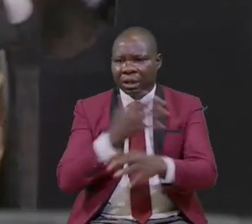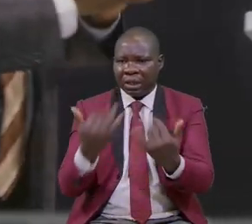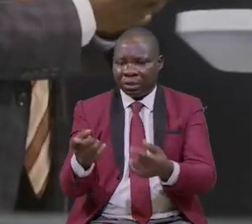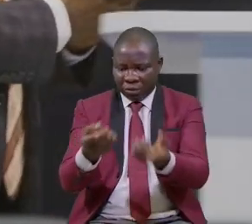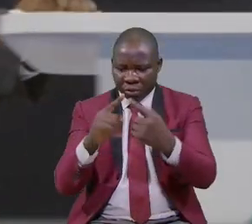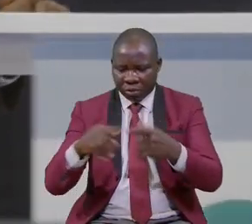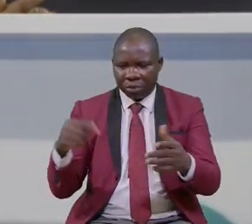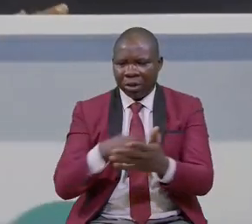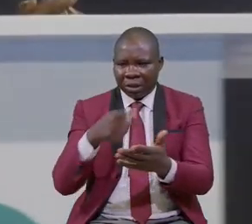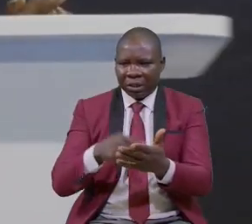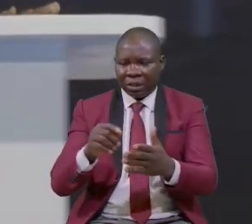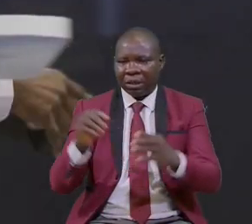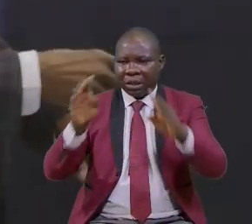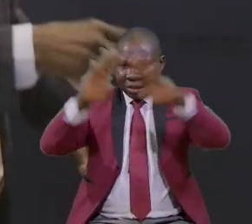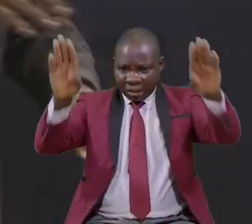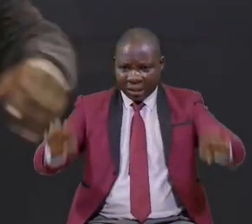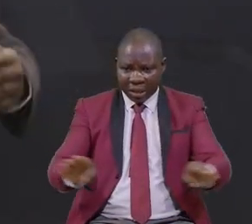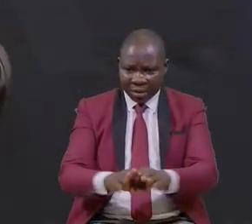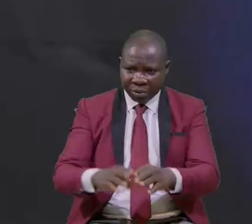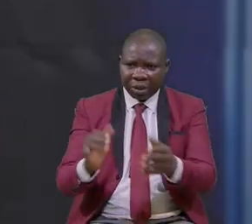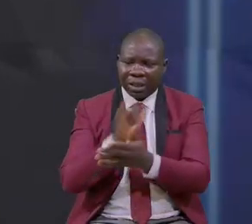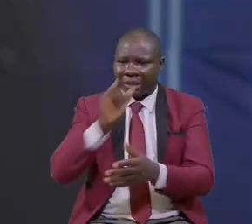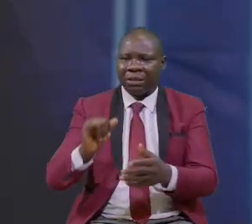flèche, cette plaque qui est surnaturelle.